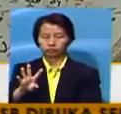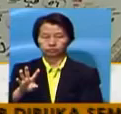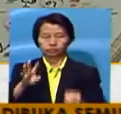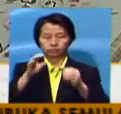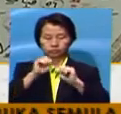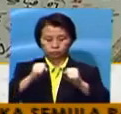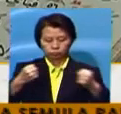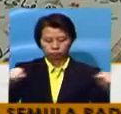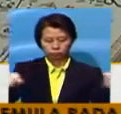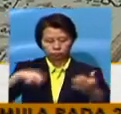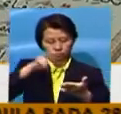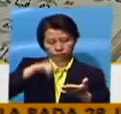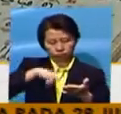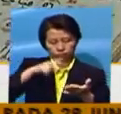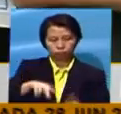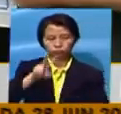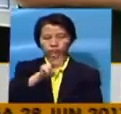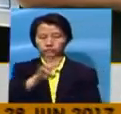dibaca